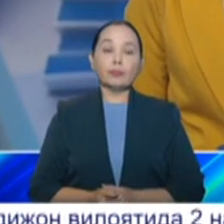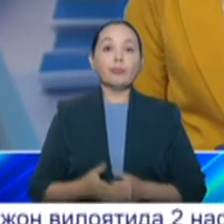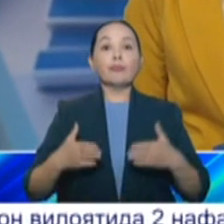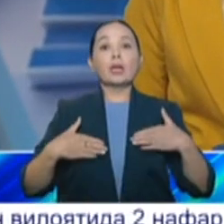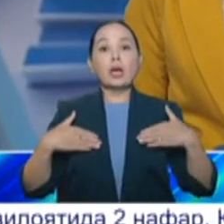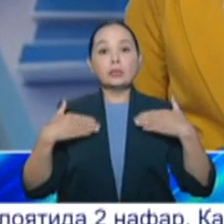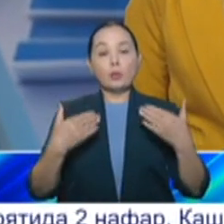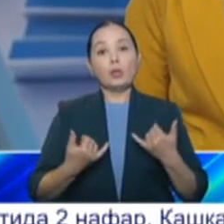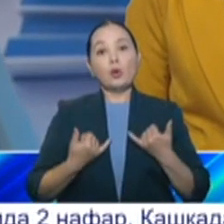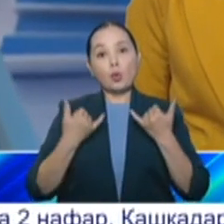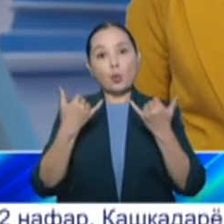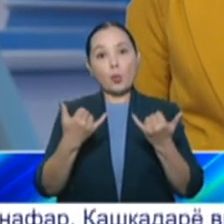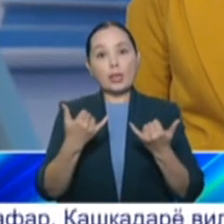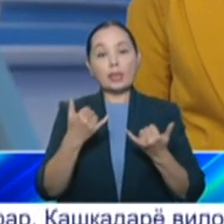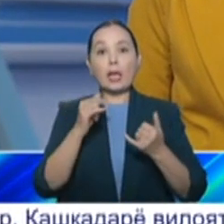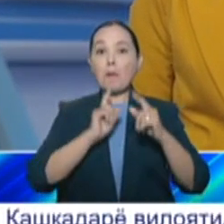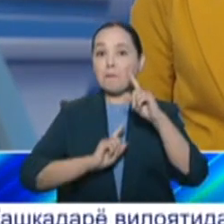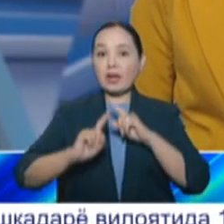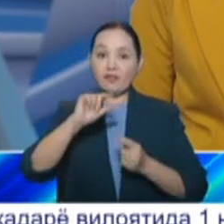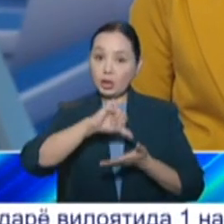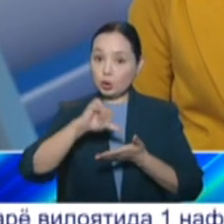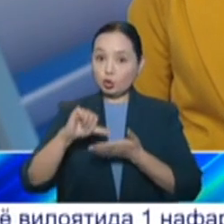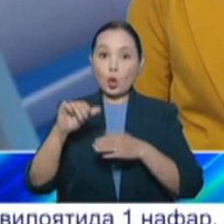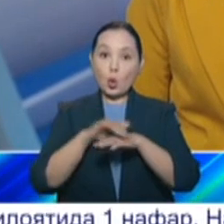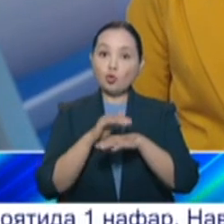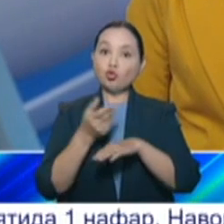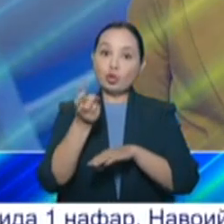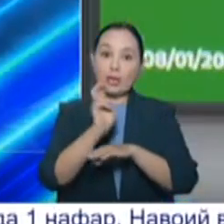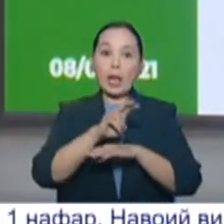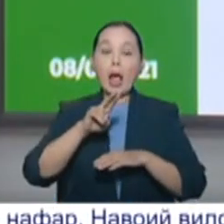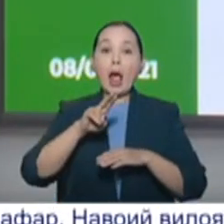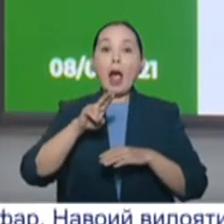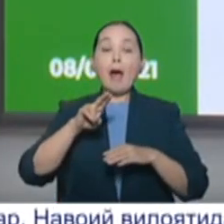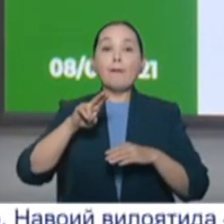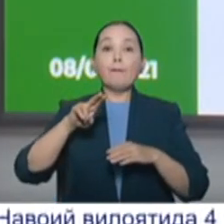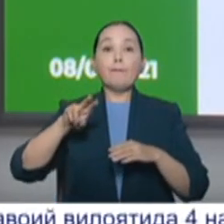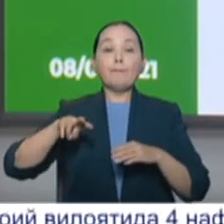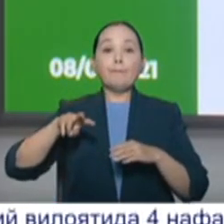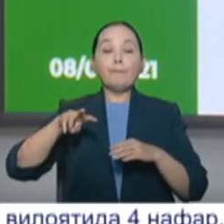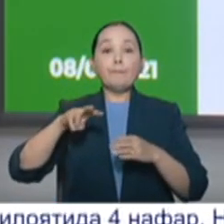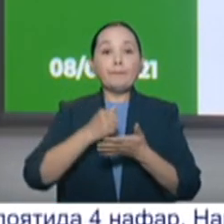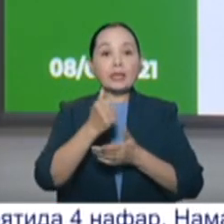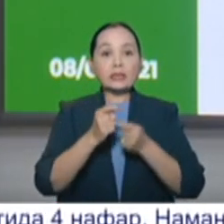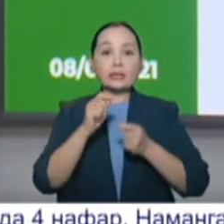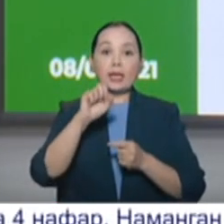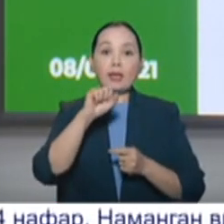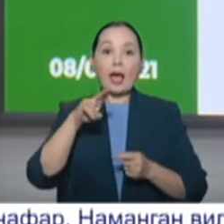Assalomu alaykum, hurmatli brifing ishtirokchilari, xush kelibsiz. Prezident administratsiyasi huzuridagi axborot va ommaviy kommunikatsiyalar